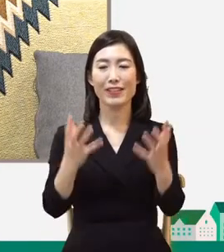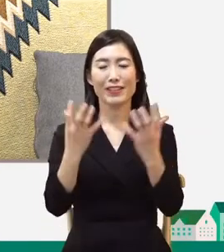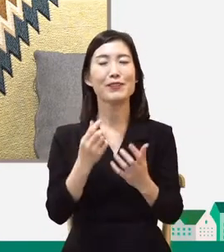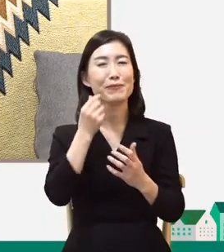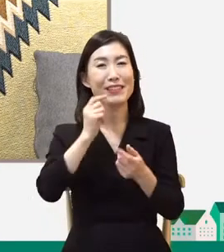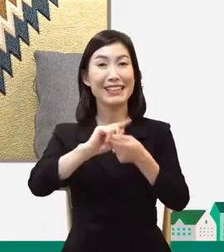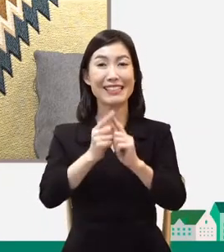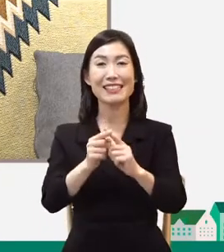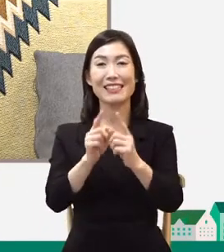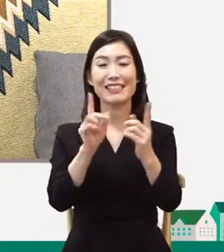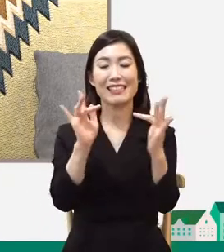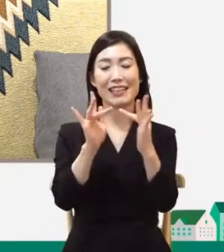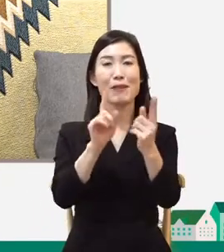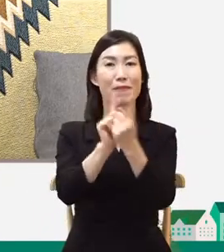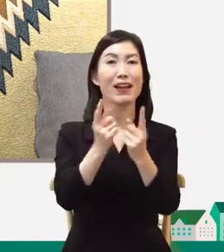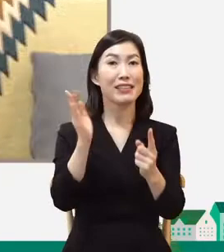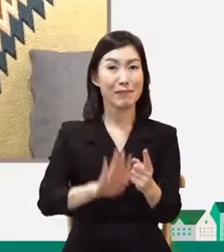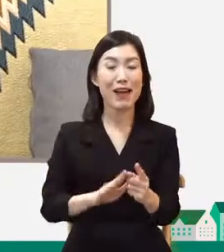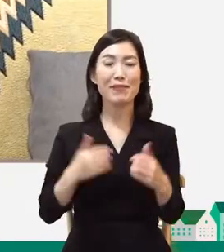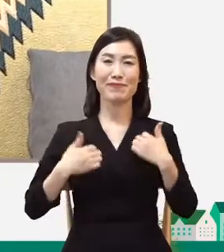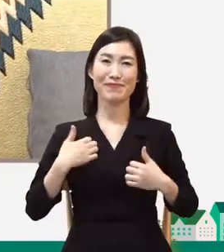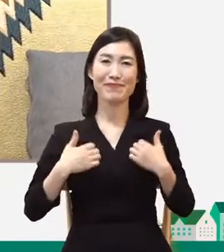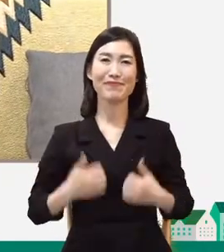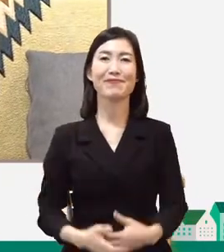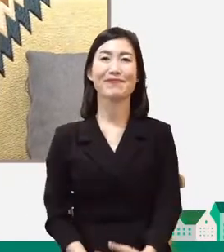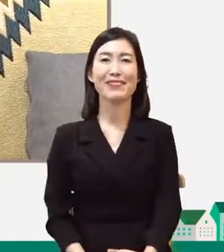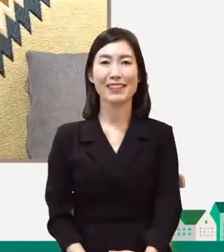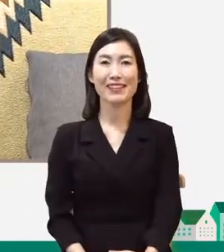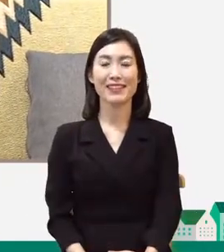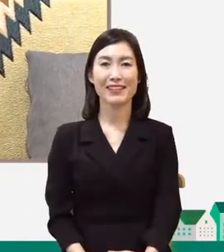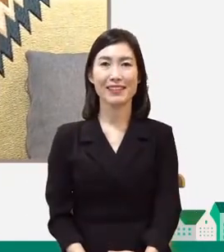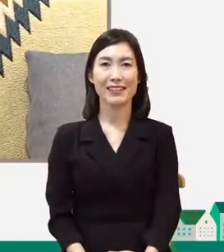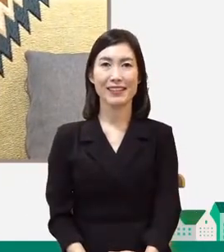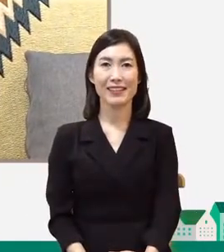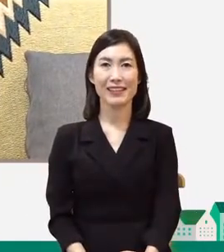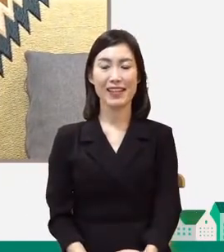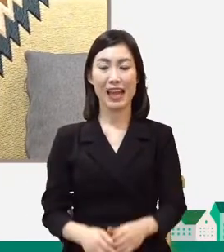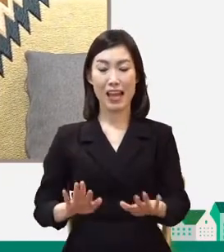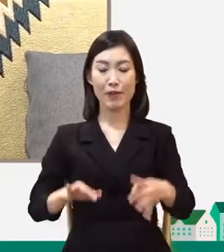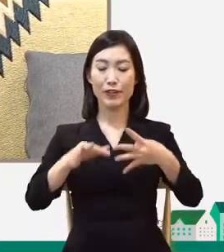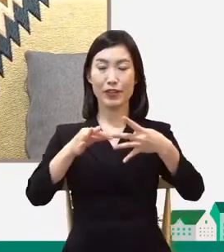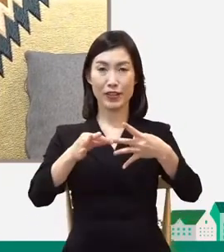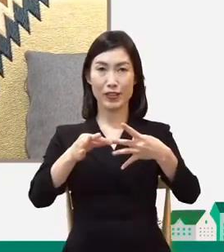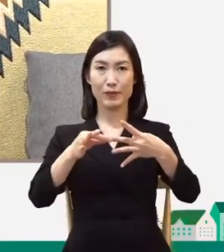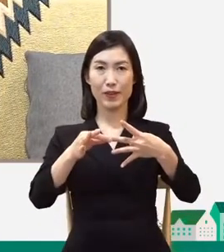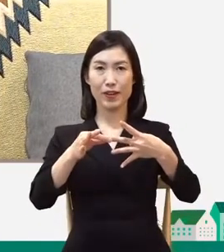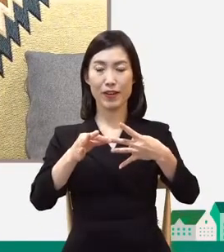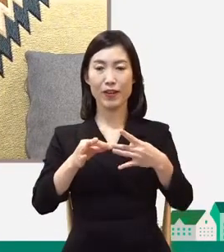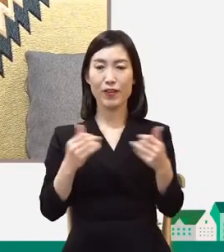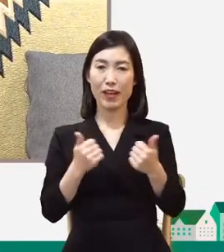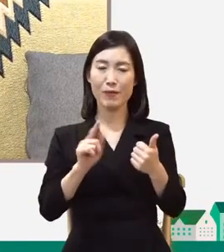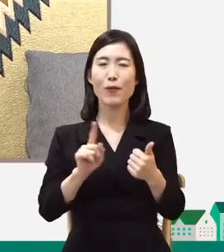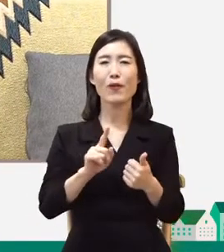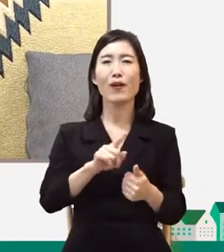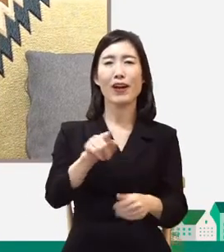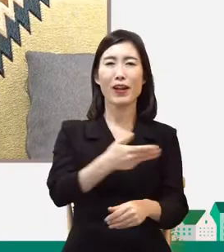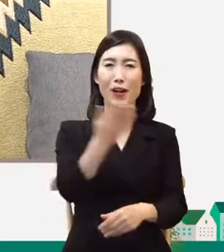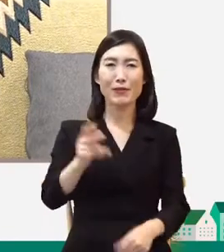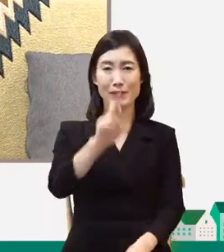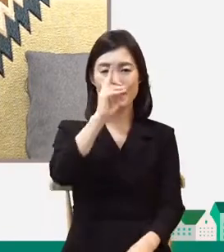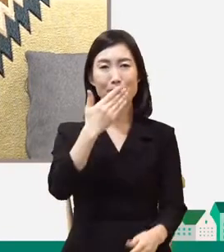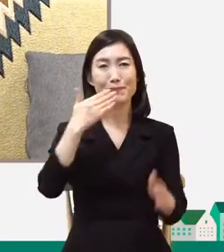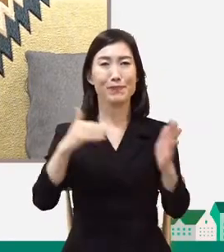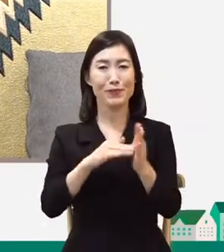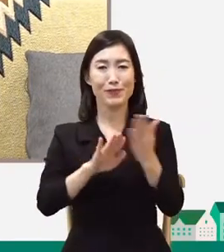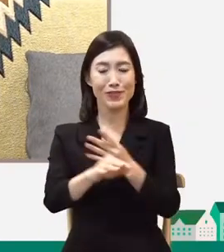비대면이지만 만나뵙게 돼서 너무 반갑습니다. 네, 이번 두 번째 여러분들 점심 드시고 나서부터는